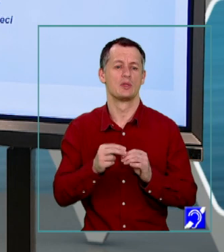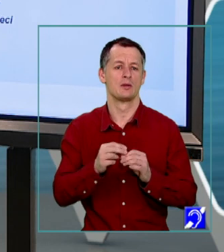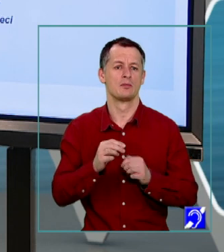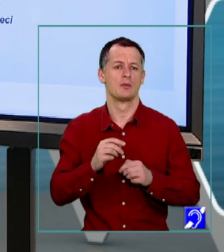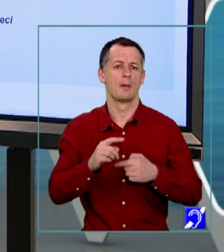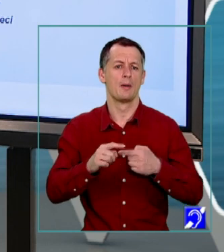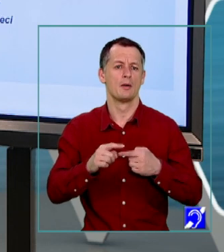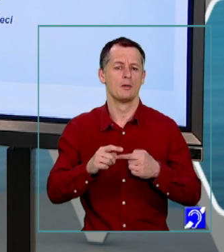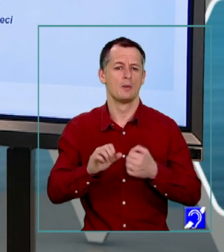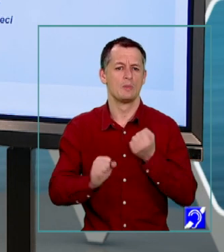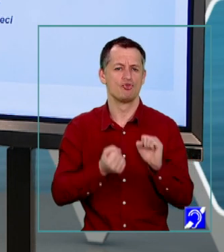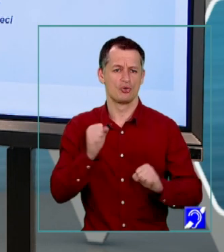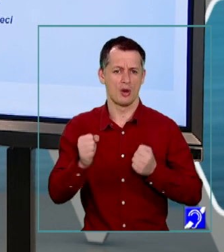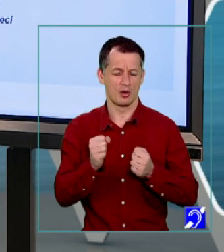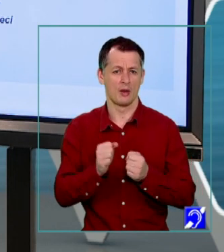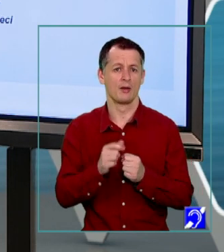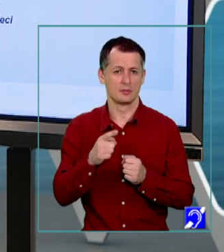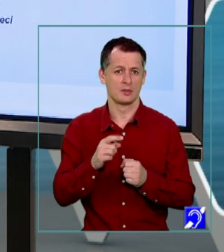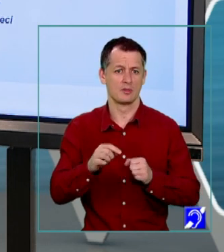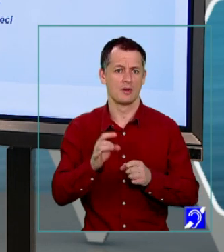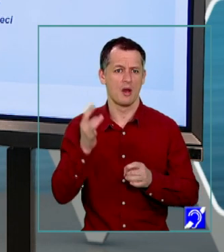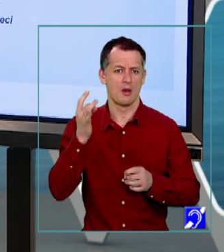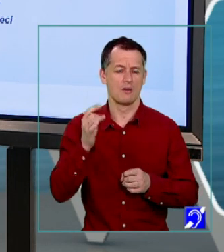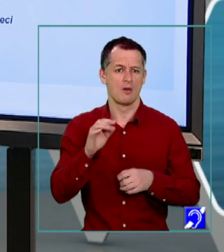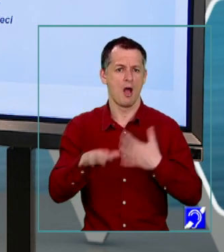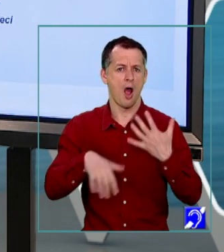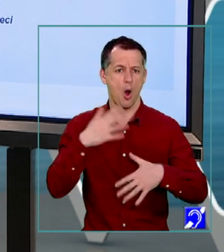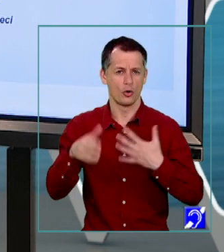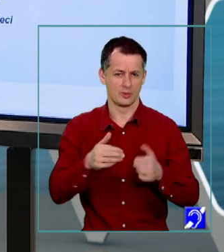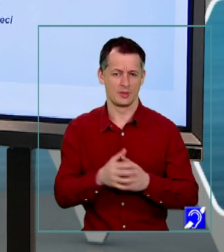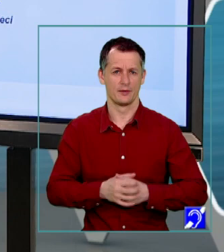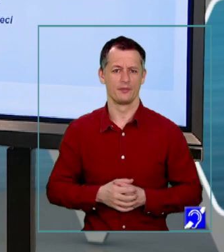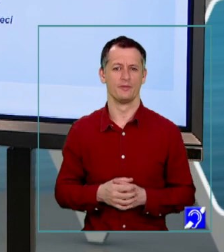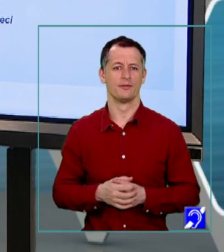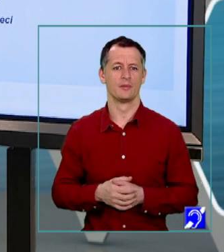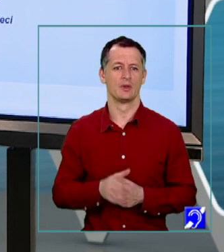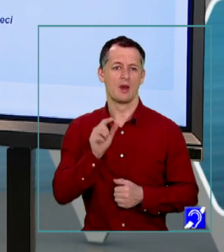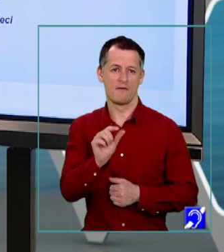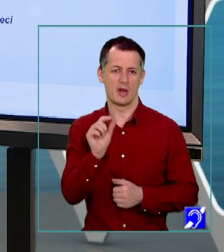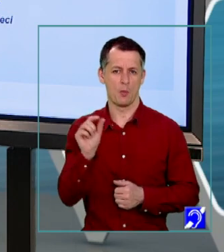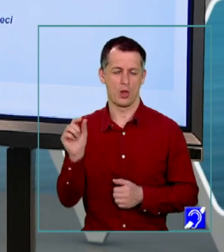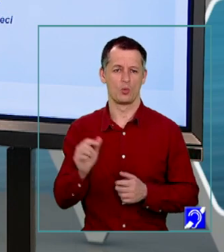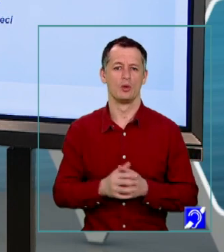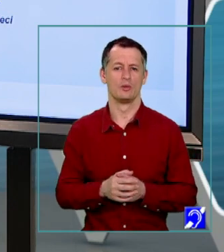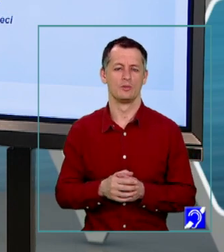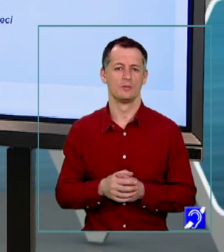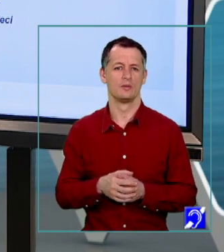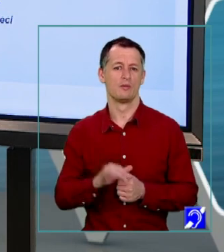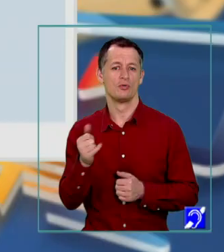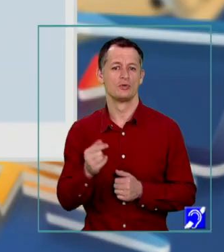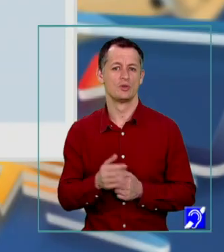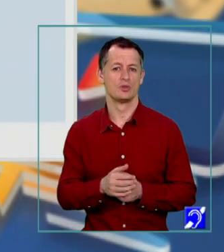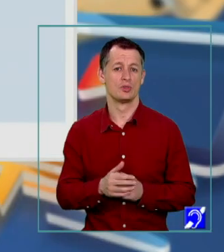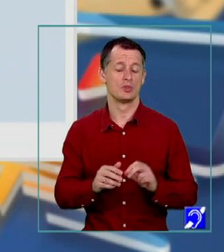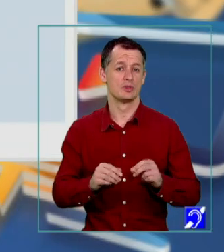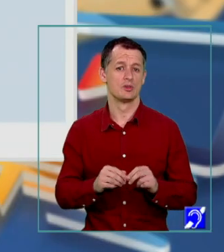este haotică, ați auzit de, cu siguranță de mișcarea browniană, mișcare total dezordonată și atunci tendința este de